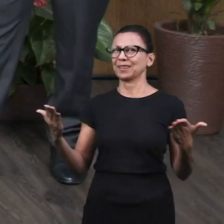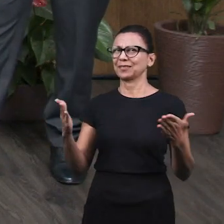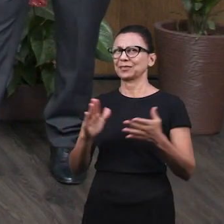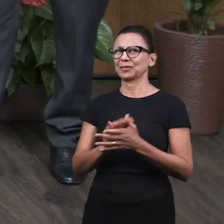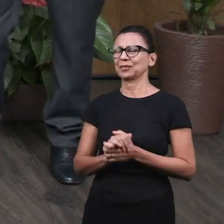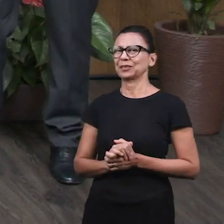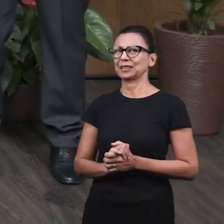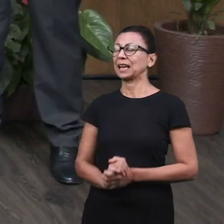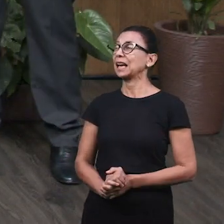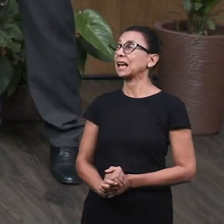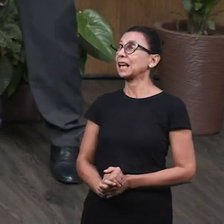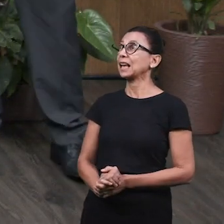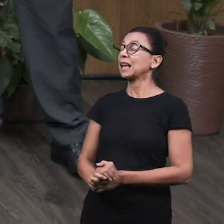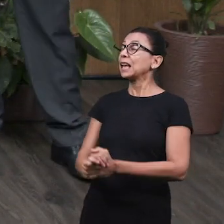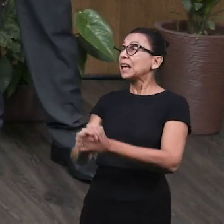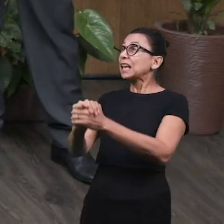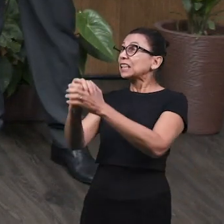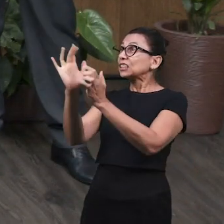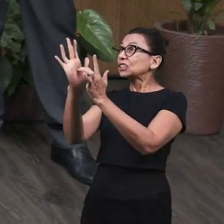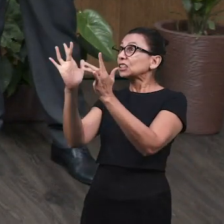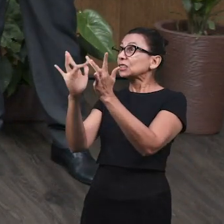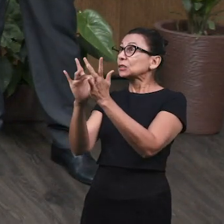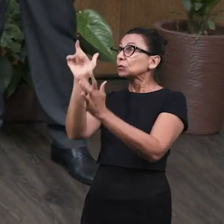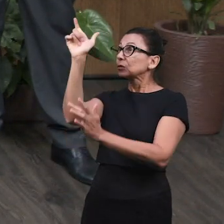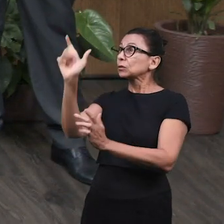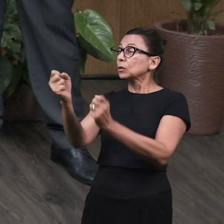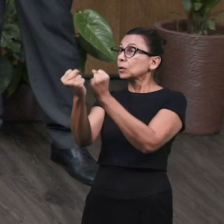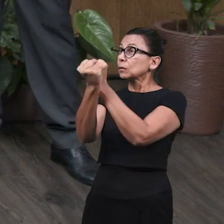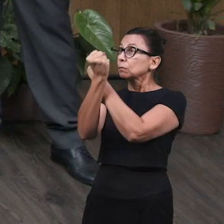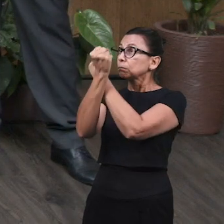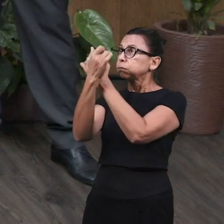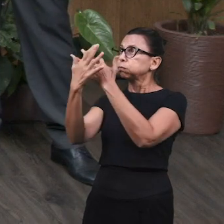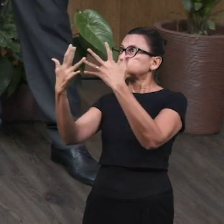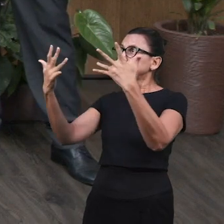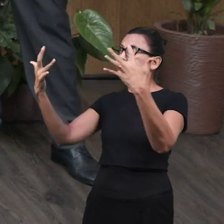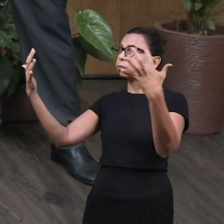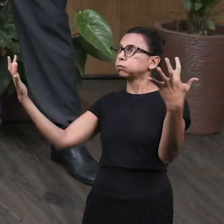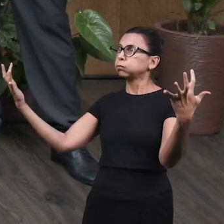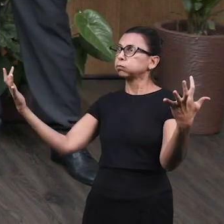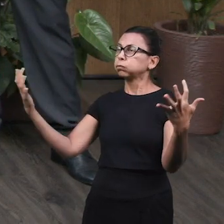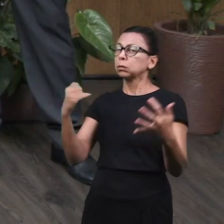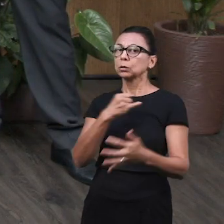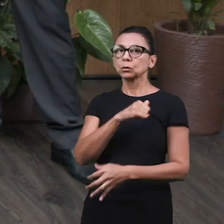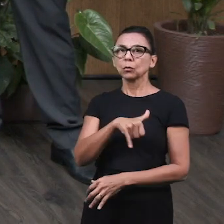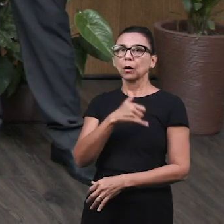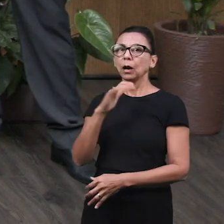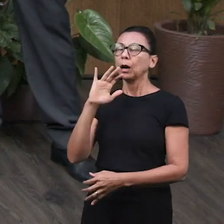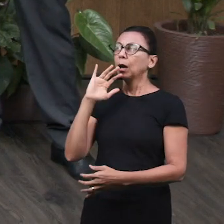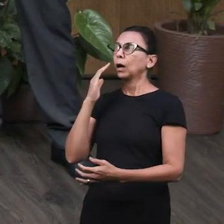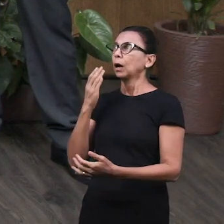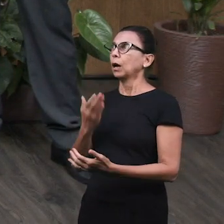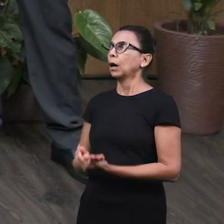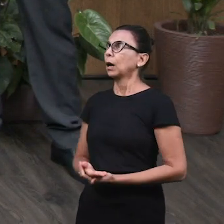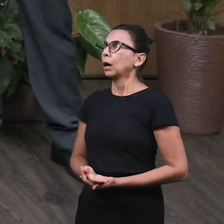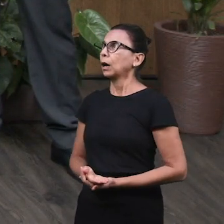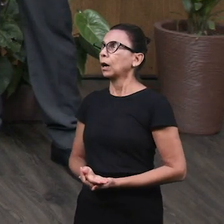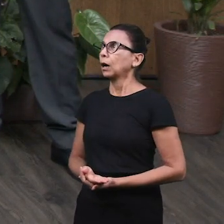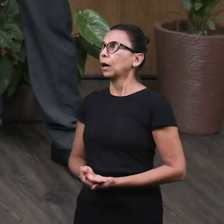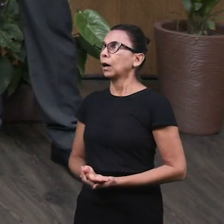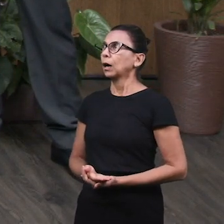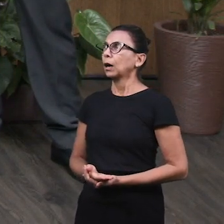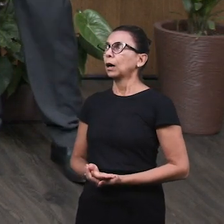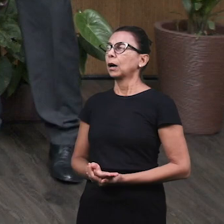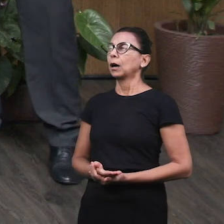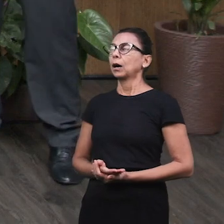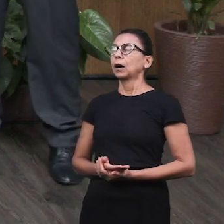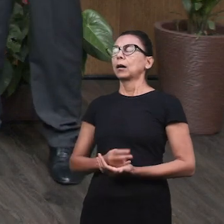vu le Seigneur Jésus glorifié, Jean, il est resté si surpris